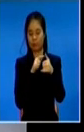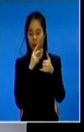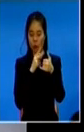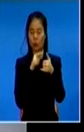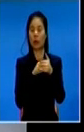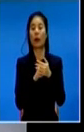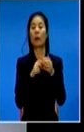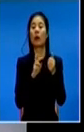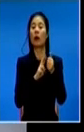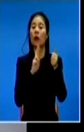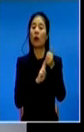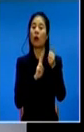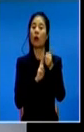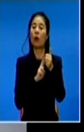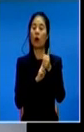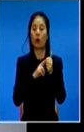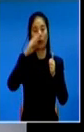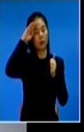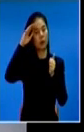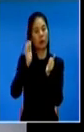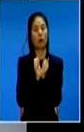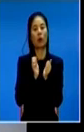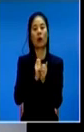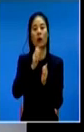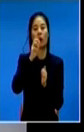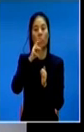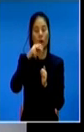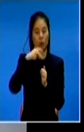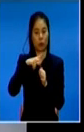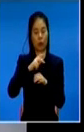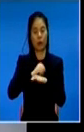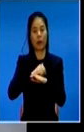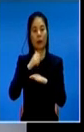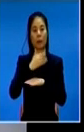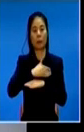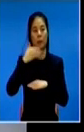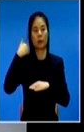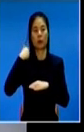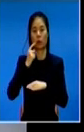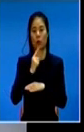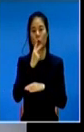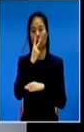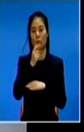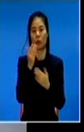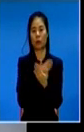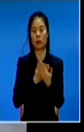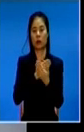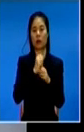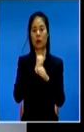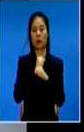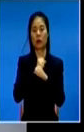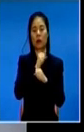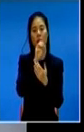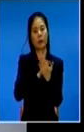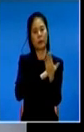กับแค่ได้รับการพิจารณานะครับจะได้ไม่ได้ก็ขึ้นอยู่กับผลการพิจารณาเพราะฉะนั้นจากบัญชีอาวุโสประกอบความรู้